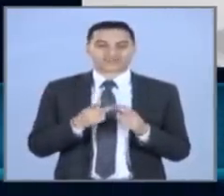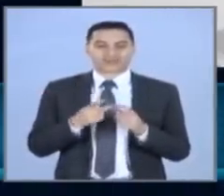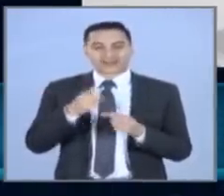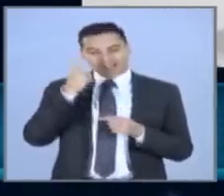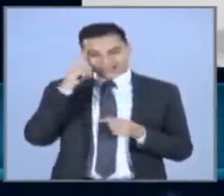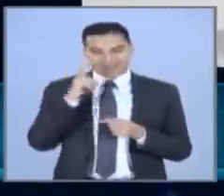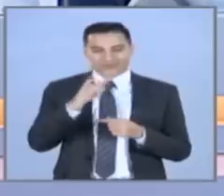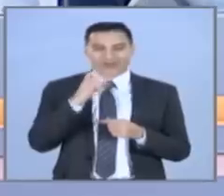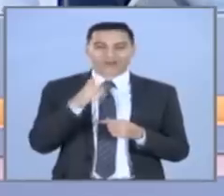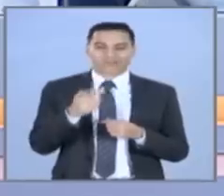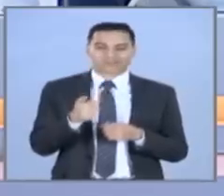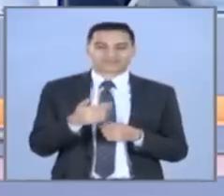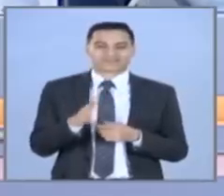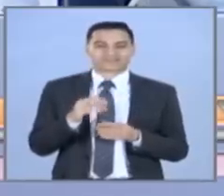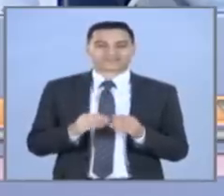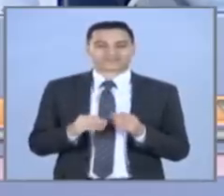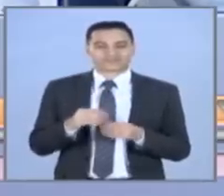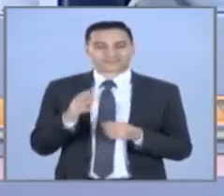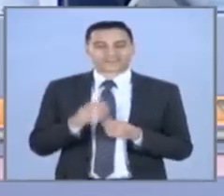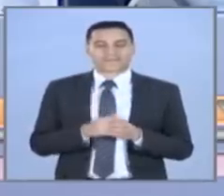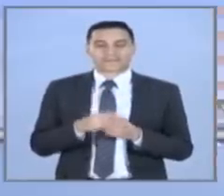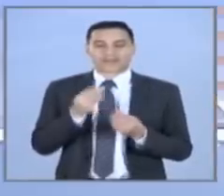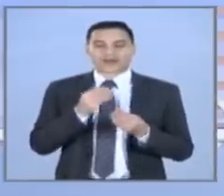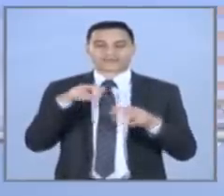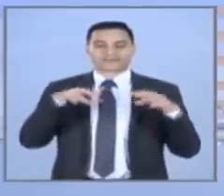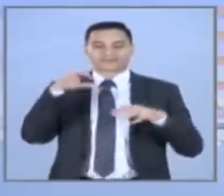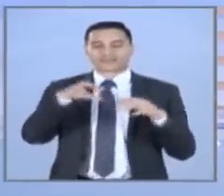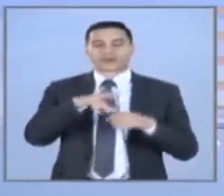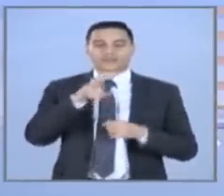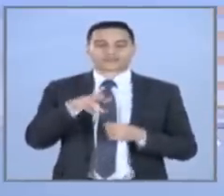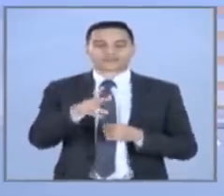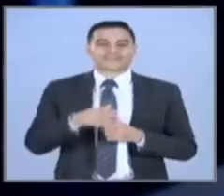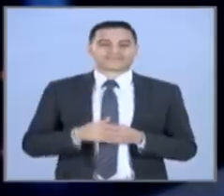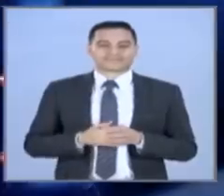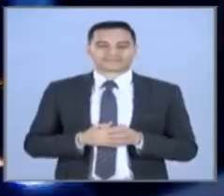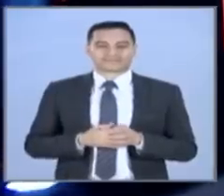منك وإجابته عندك. لوحات ومعالم، والسؤال هو